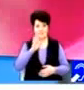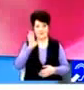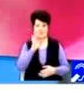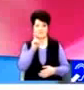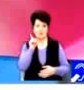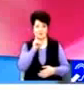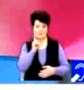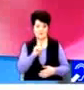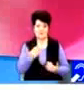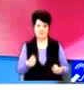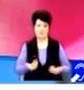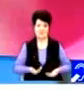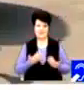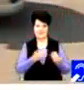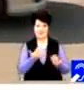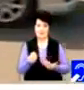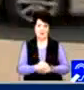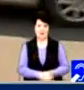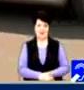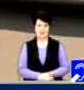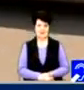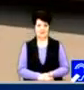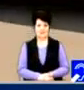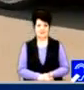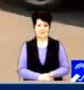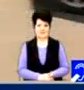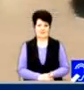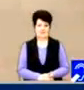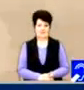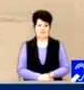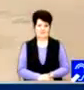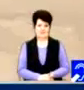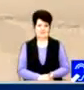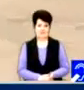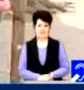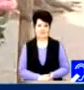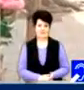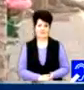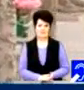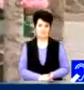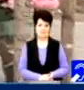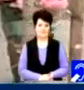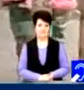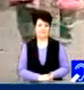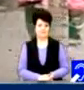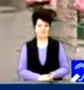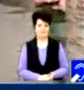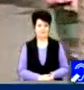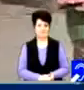domnișoarelor din viața lor o femeie viața ta e ca